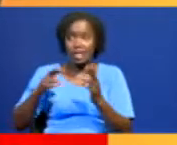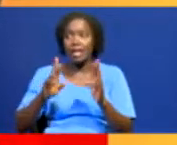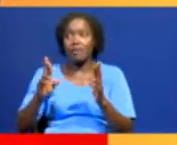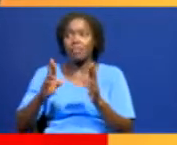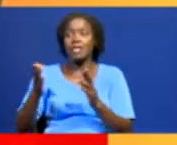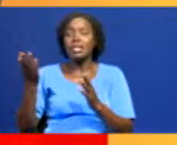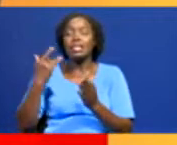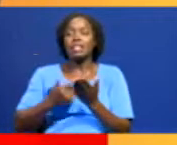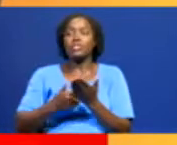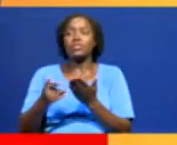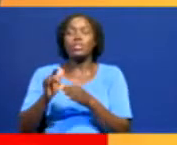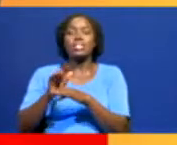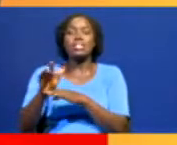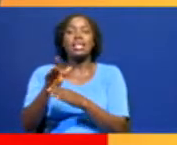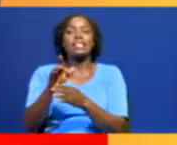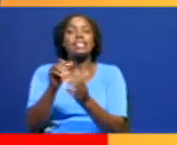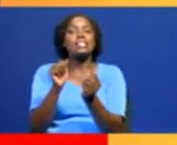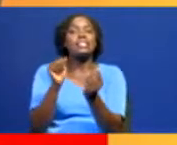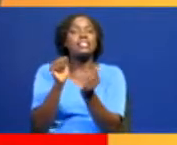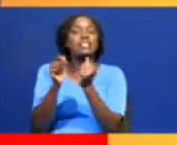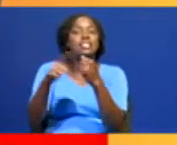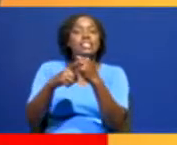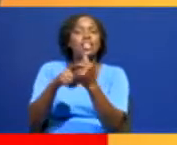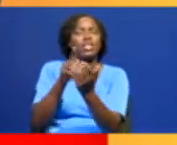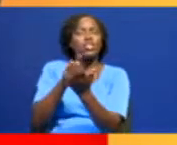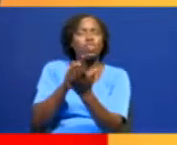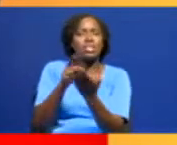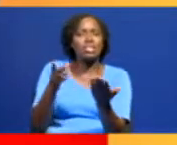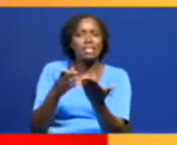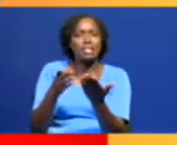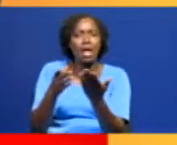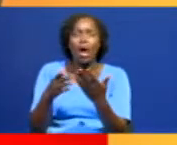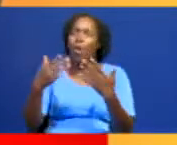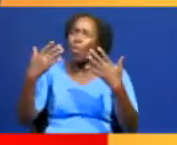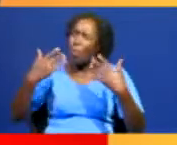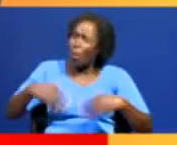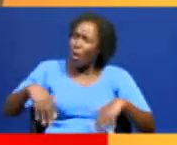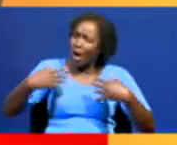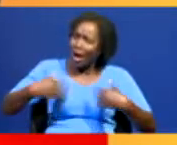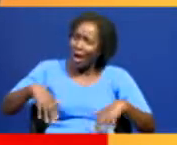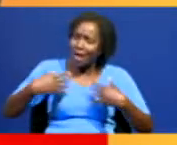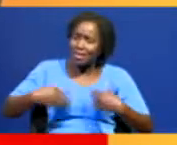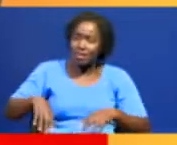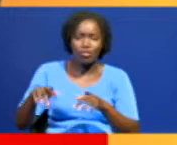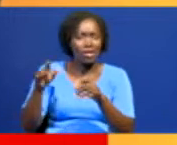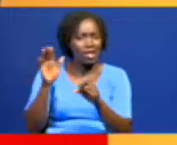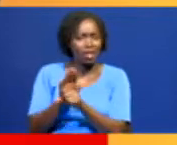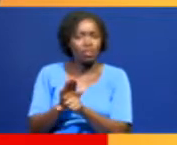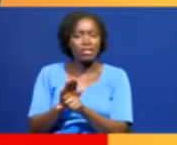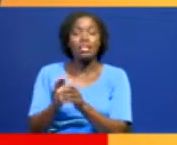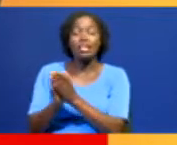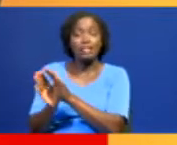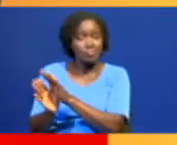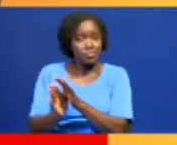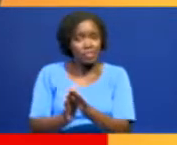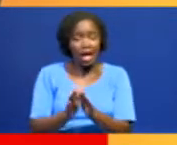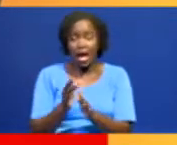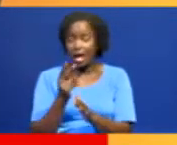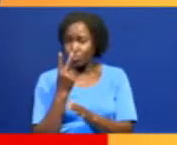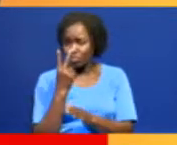jana tulikuwa tunatuma daktari 16 pale. Mambo ambayo ni ya majabu. Tumeona pia governor akifungua maji